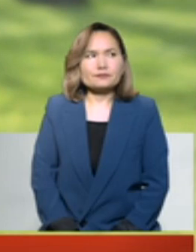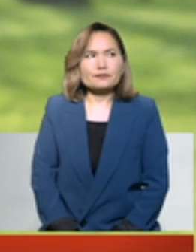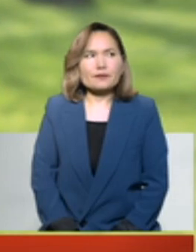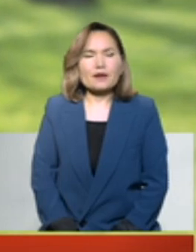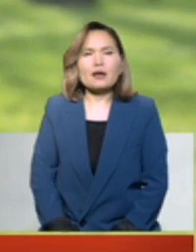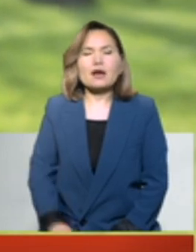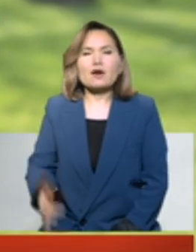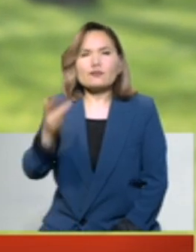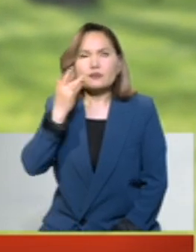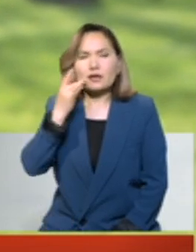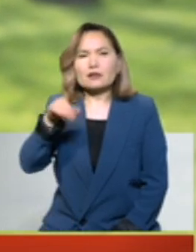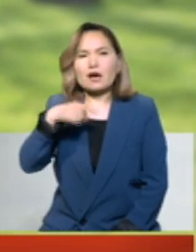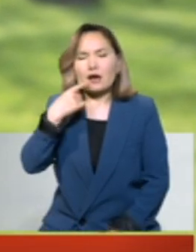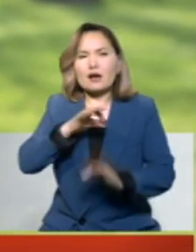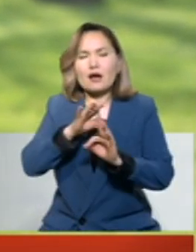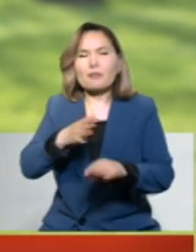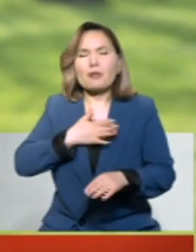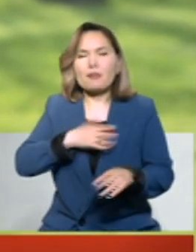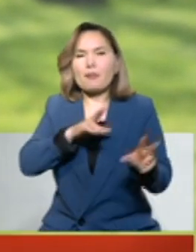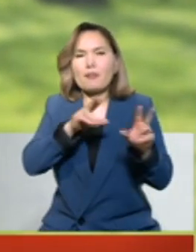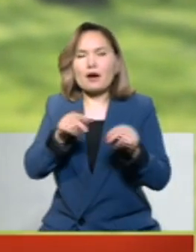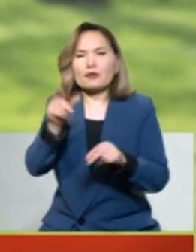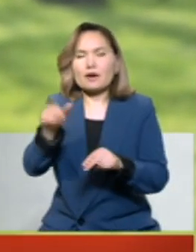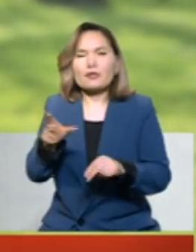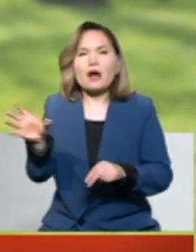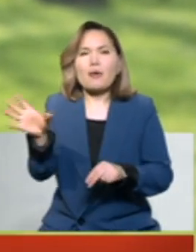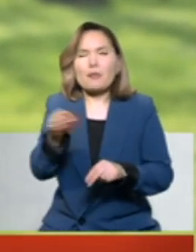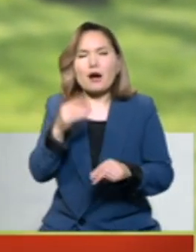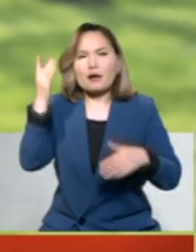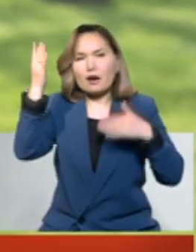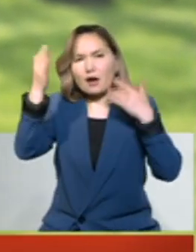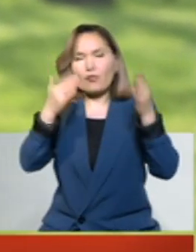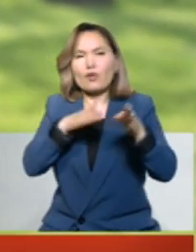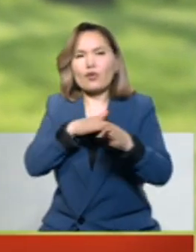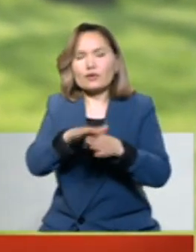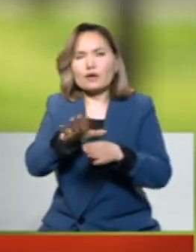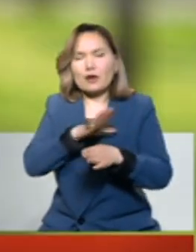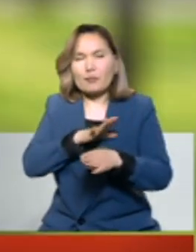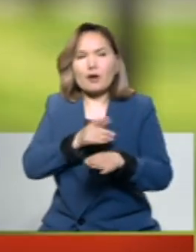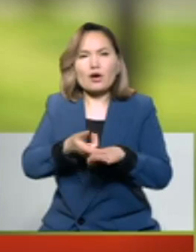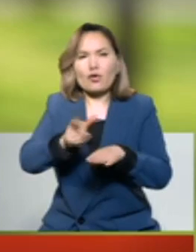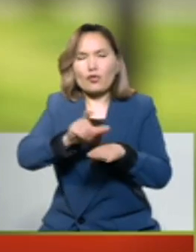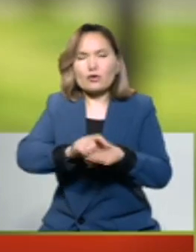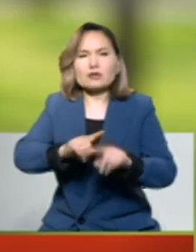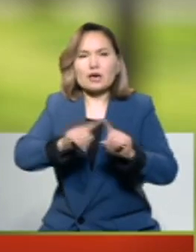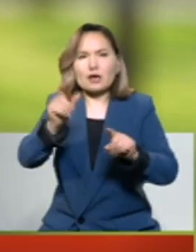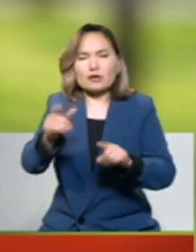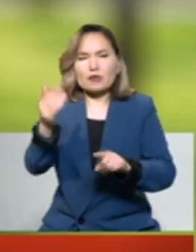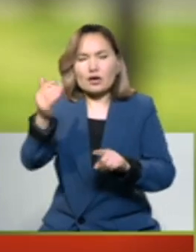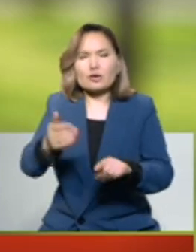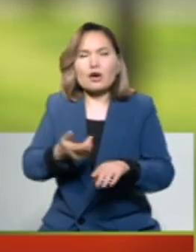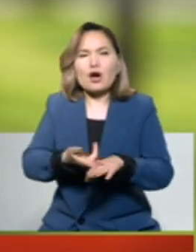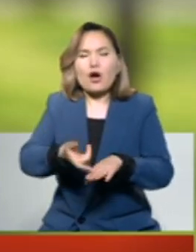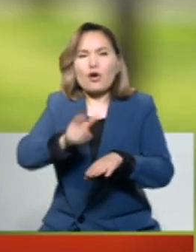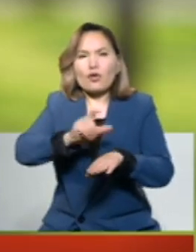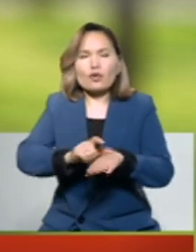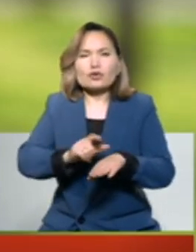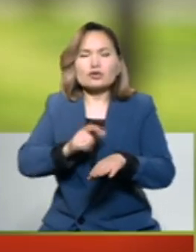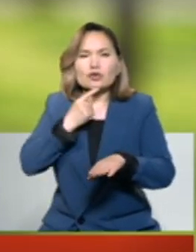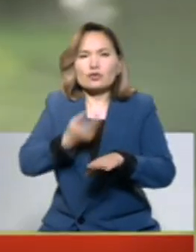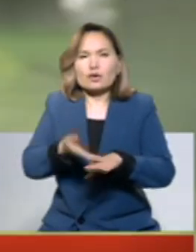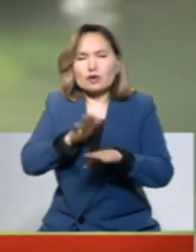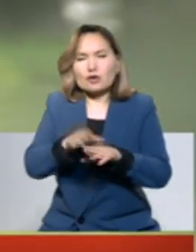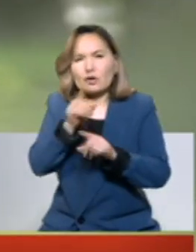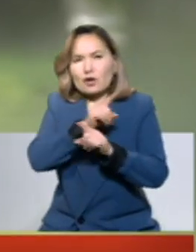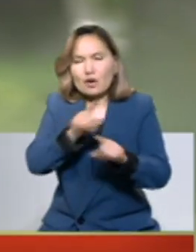Ол әркез мен бақытты адаммын деп айтатын, барлық армандары орындалған адаммын дейтін. Өте ауыр балалық шақты көрдім,